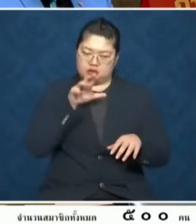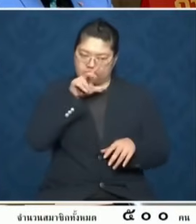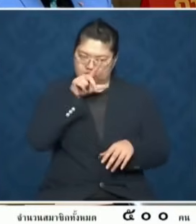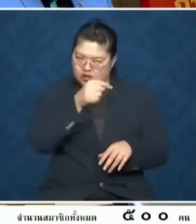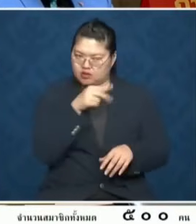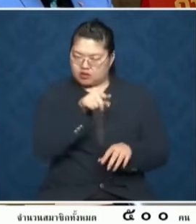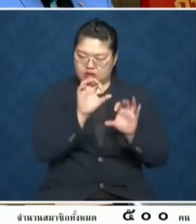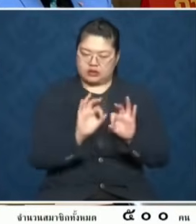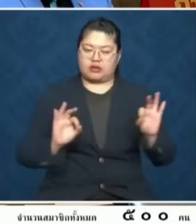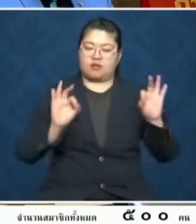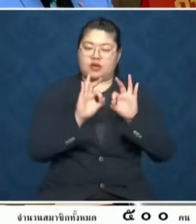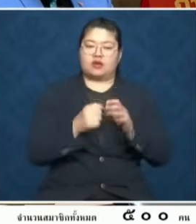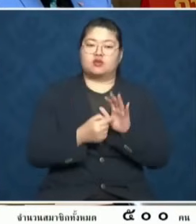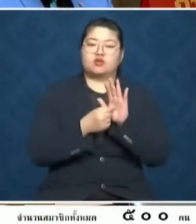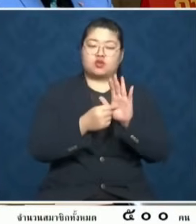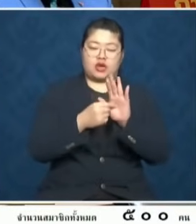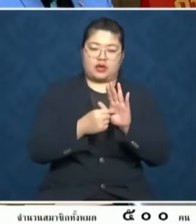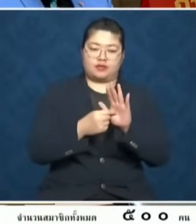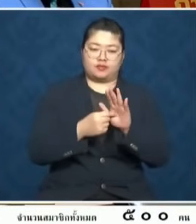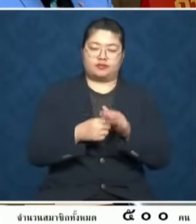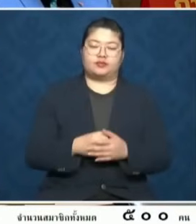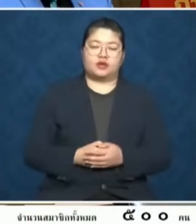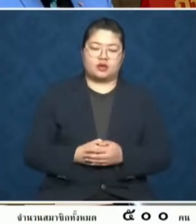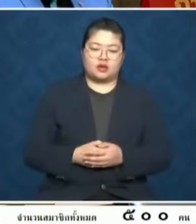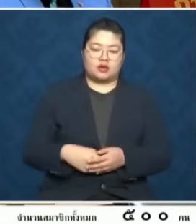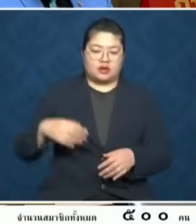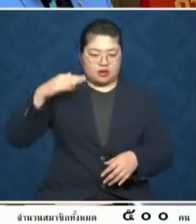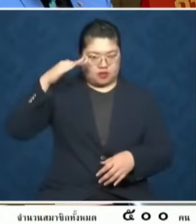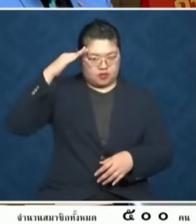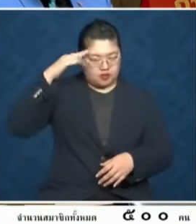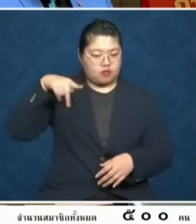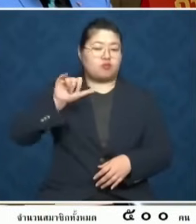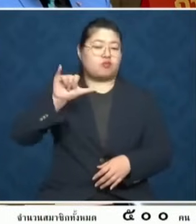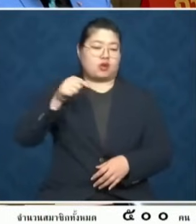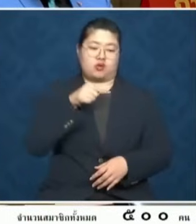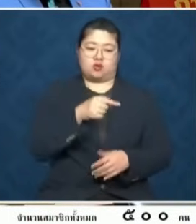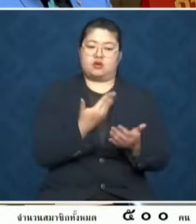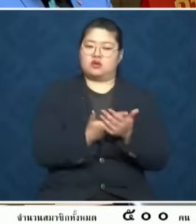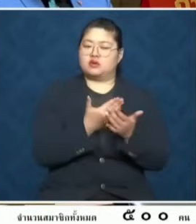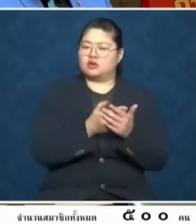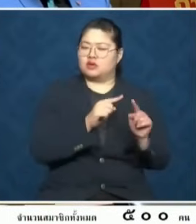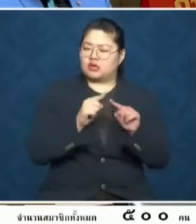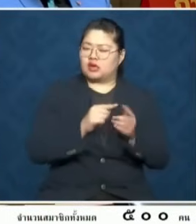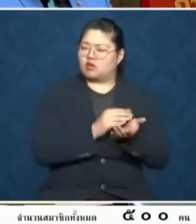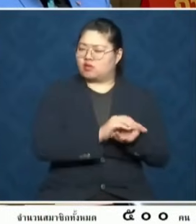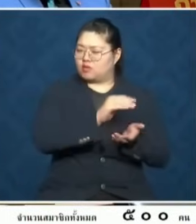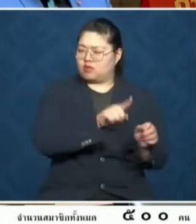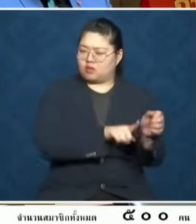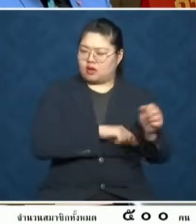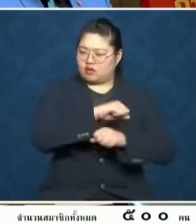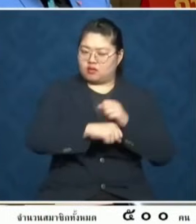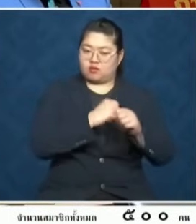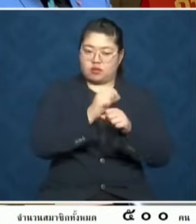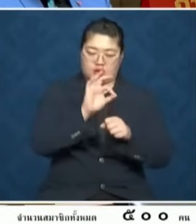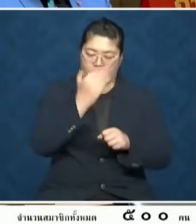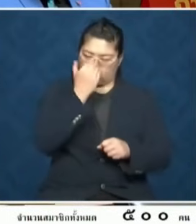เปิดบัญชีทรัพย์สินของพลเอกประยุทธ์ในรอบ 9ปีและนี่เป็นที่จับตามองอย่างมากค่ะเพราะพลเอกประยุทธ์